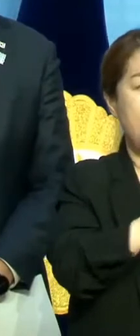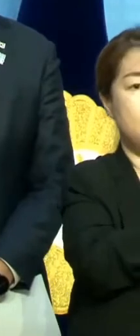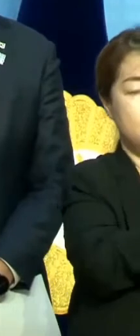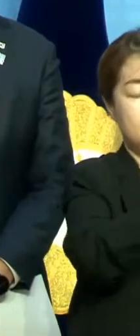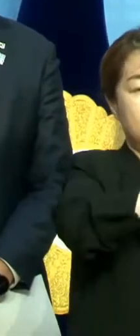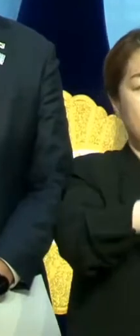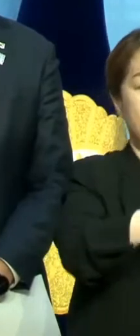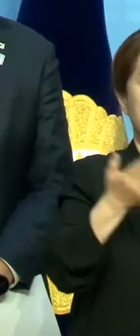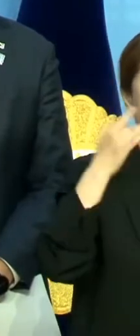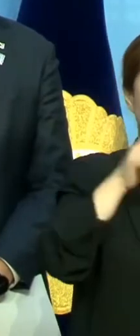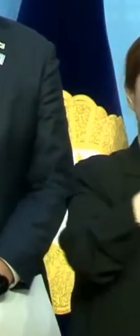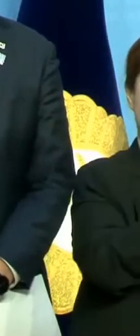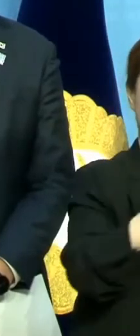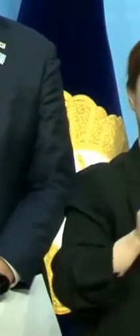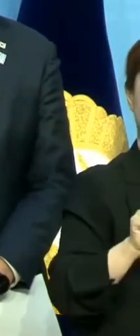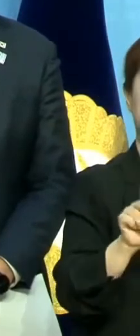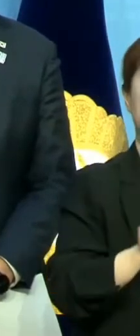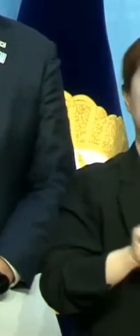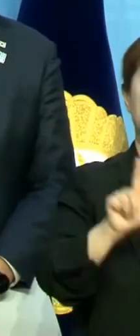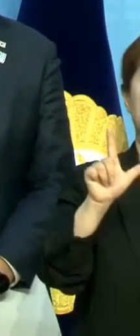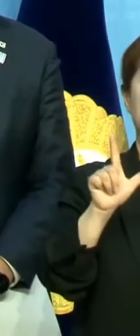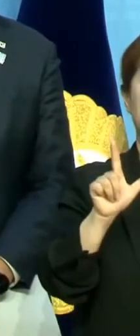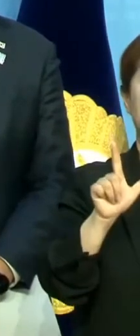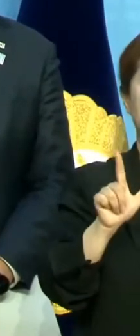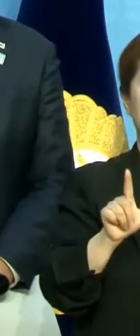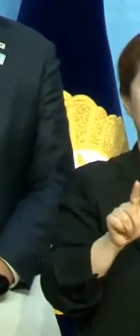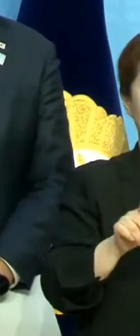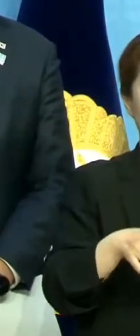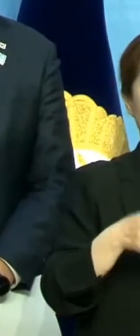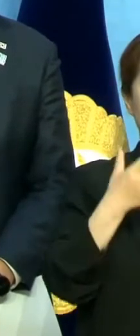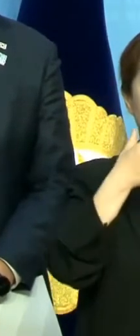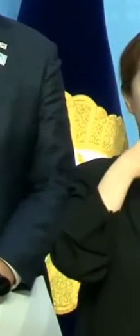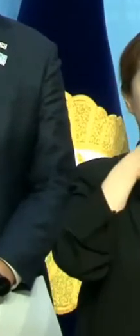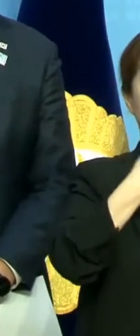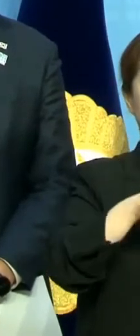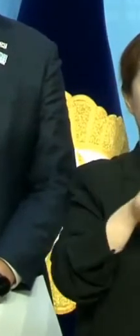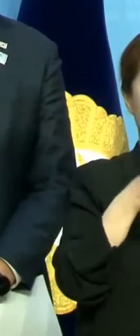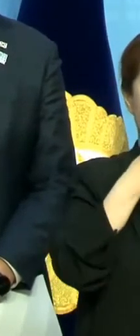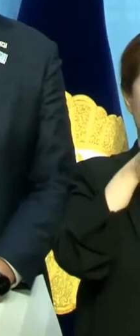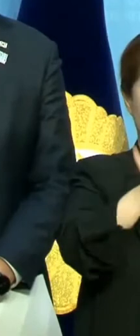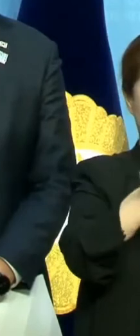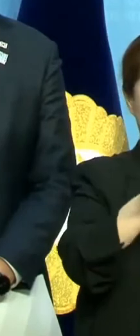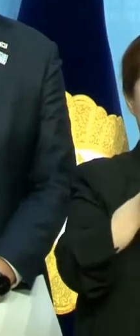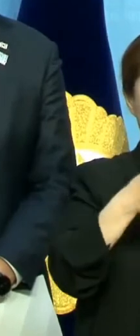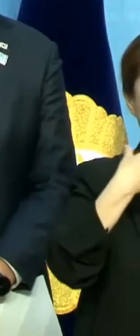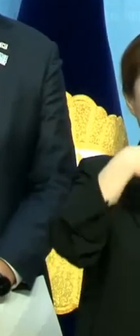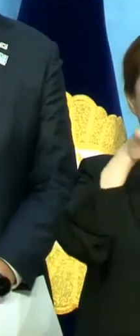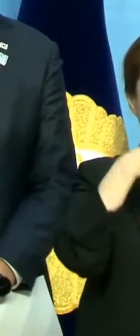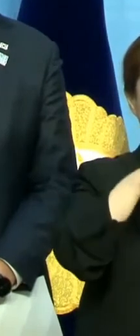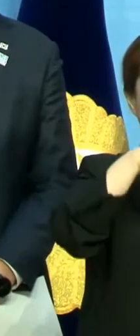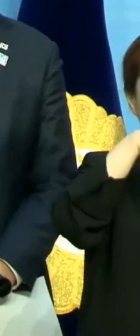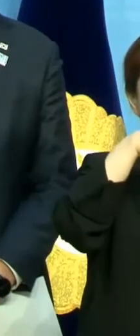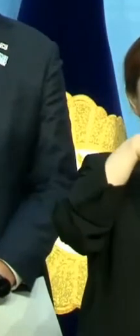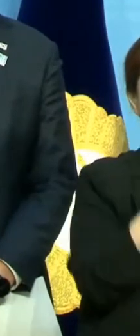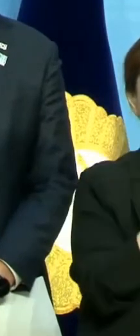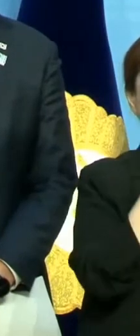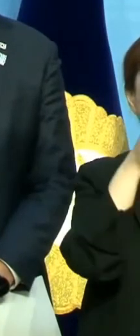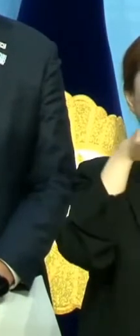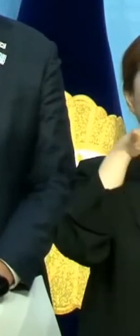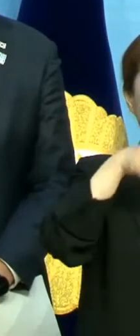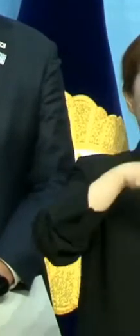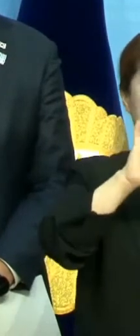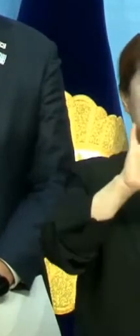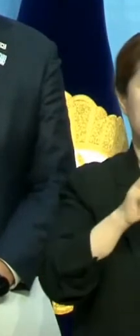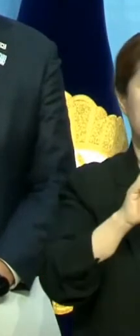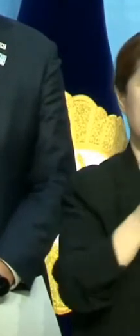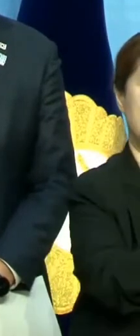대로 지난 7월 31일 프로배구 고유민 선수가 세상을 떠났습니다. 고유민